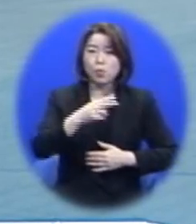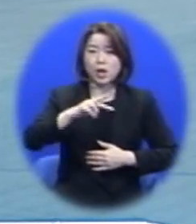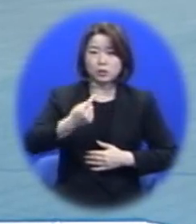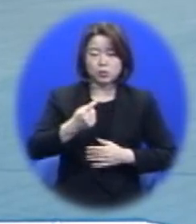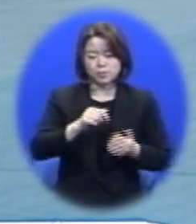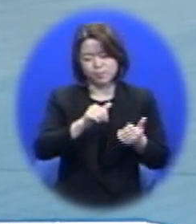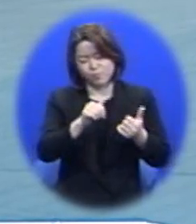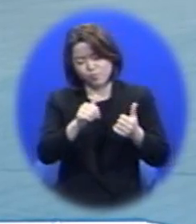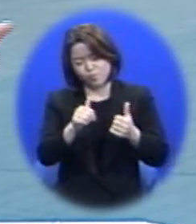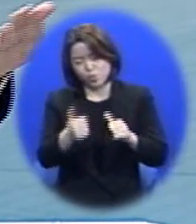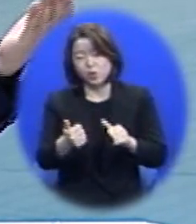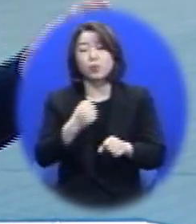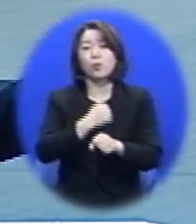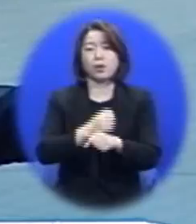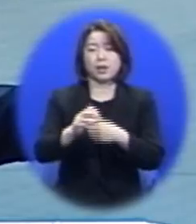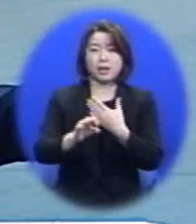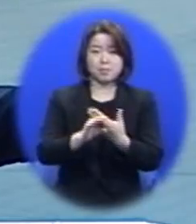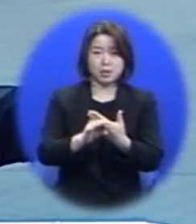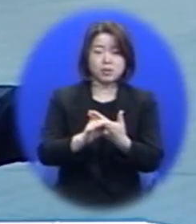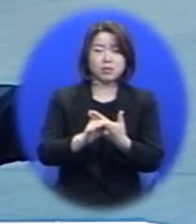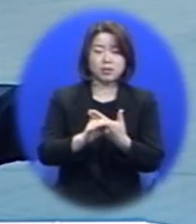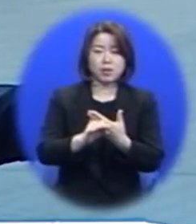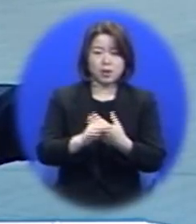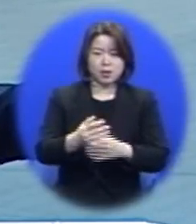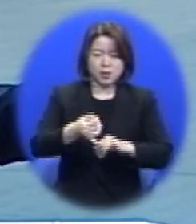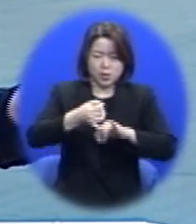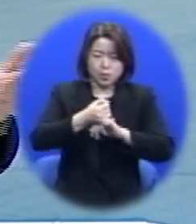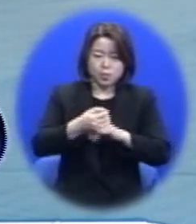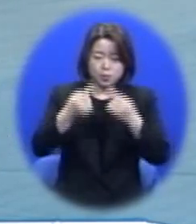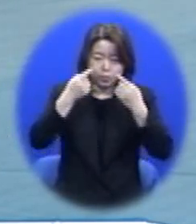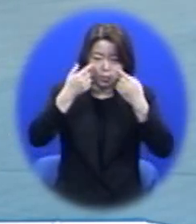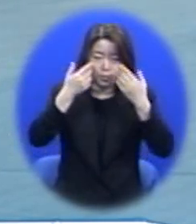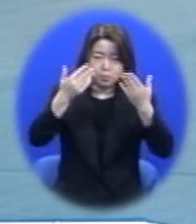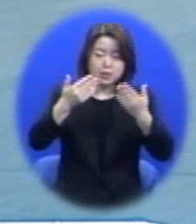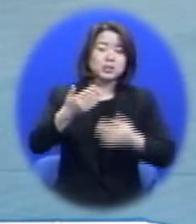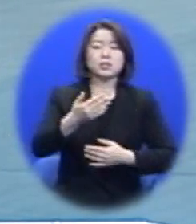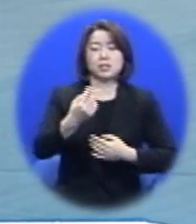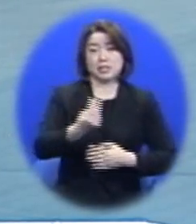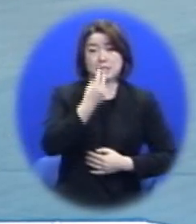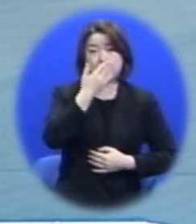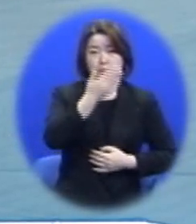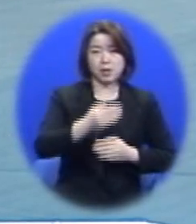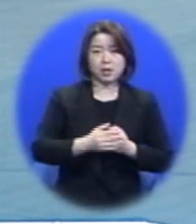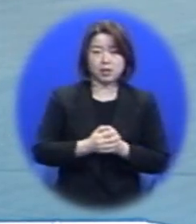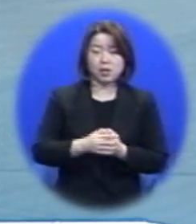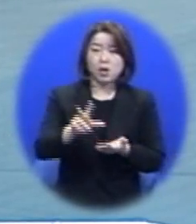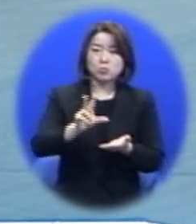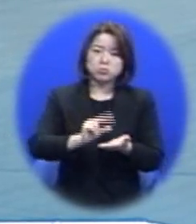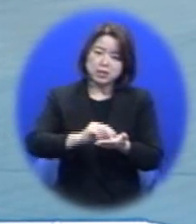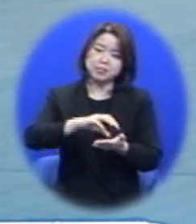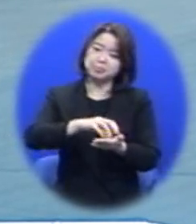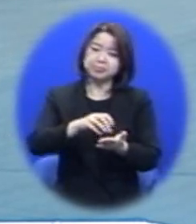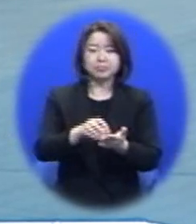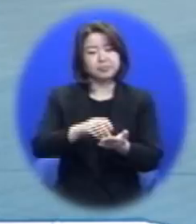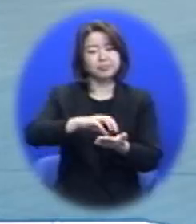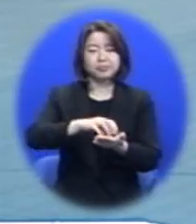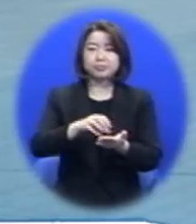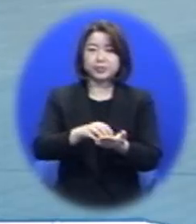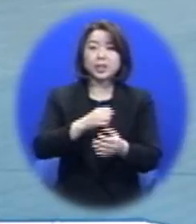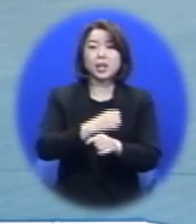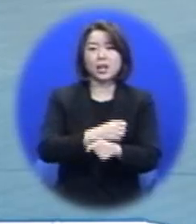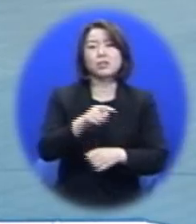하면 반드시 살게 되더라는 거예요. 문제는 적당하게 하는 것입니다. 적당하게